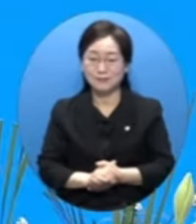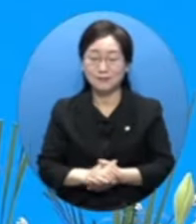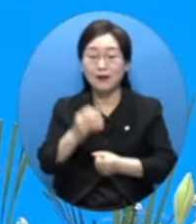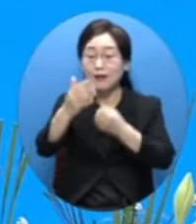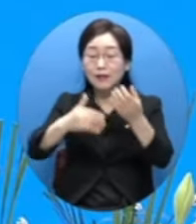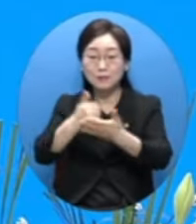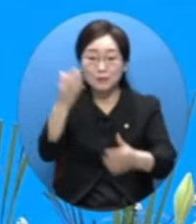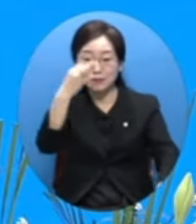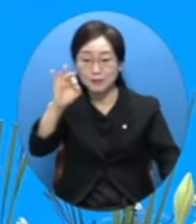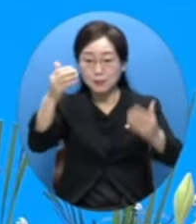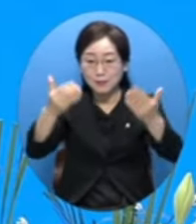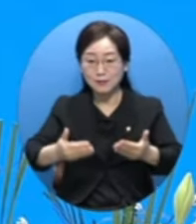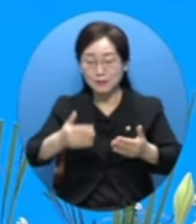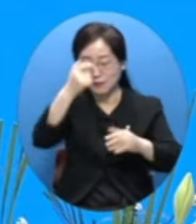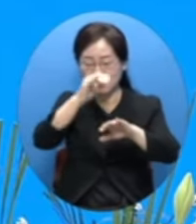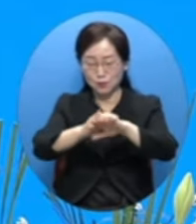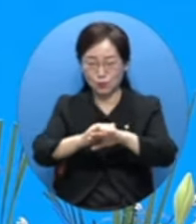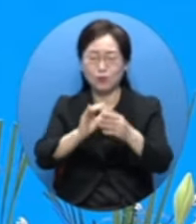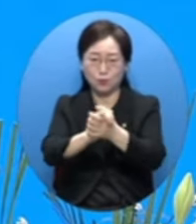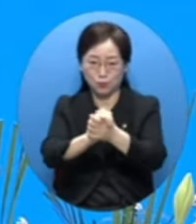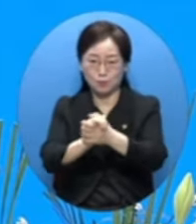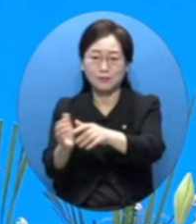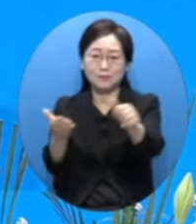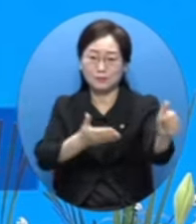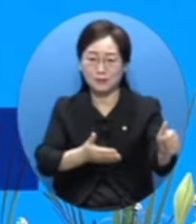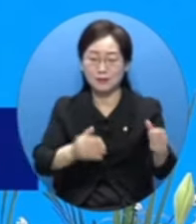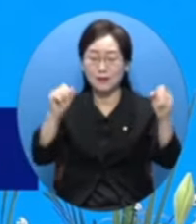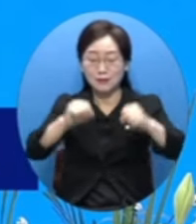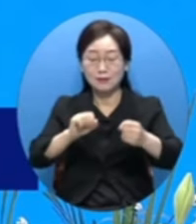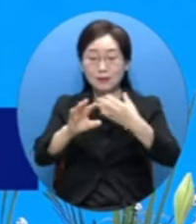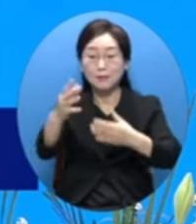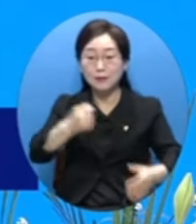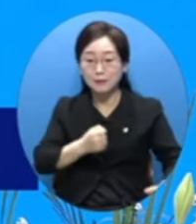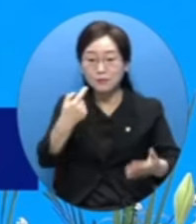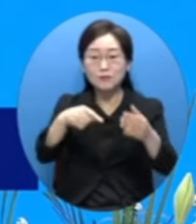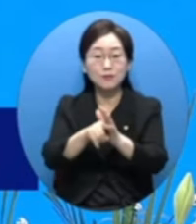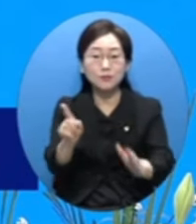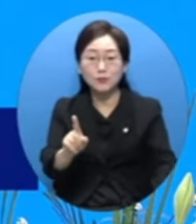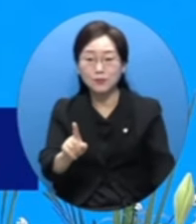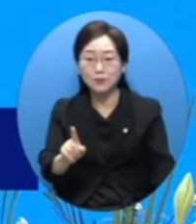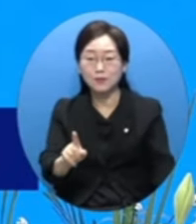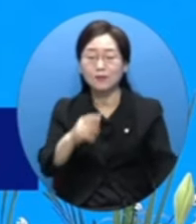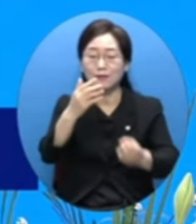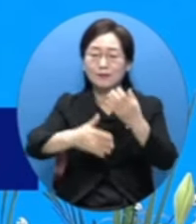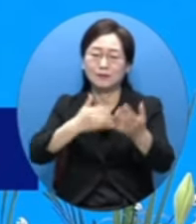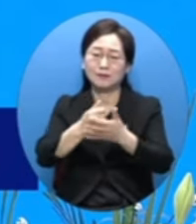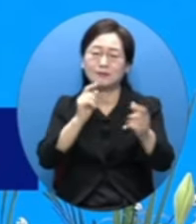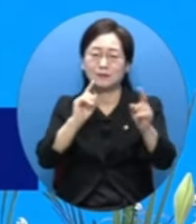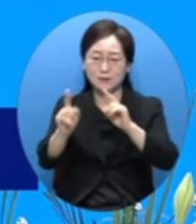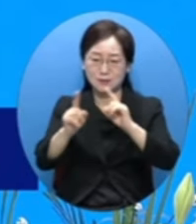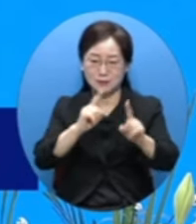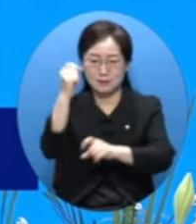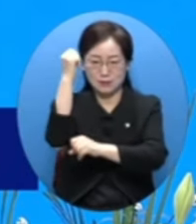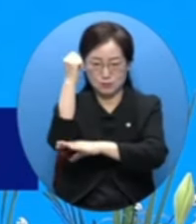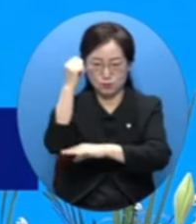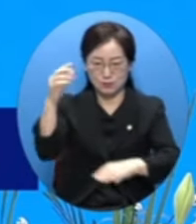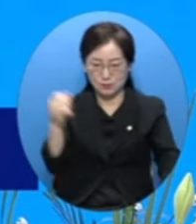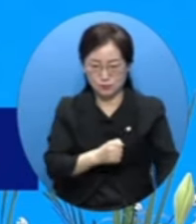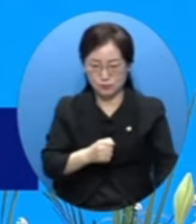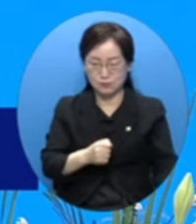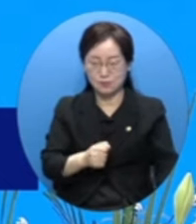하나님께 인정받는 기도의 사람들이 되기를 바랍니다. 응답받는 기도를 하려면 무엇보다도 먼저 하나님의 말씀에 근거한 기도를 드려야